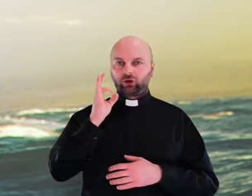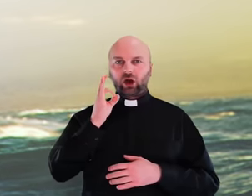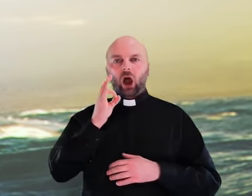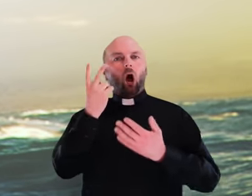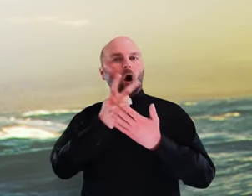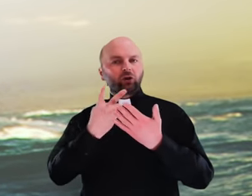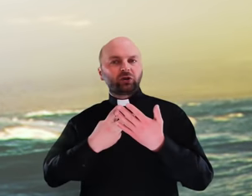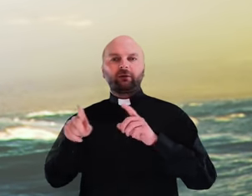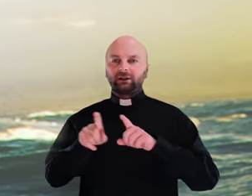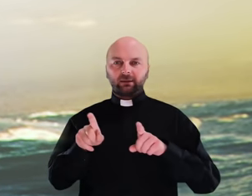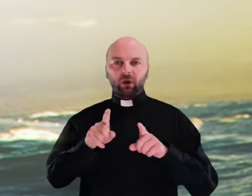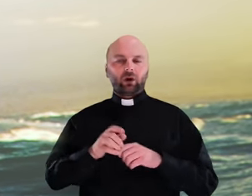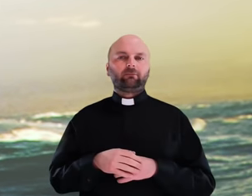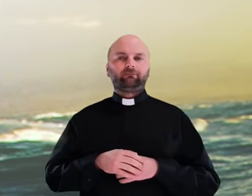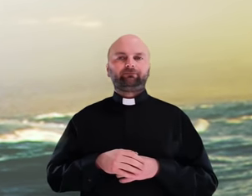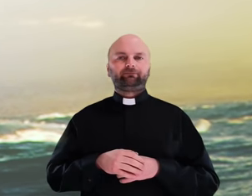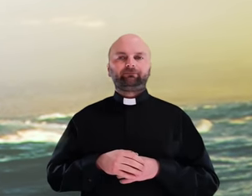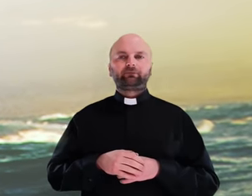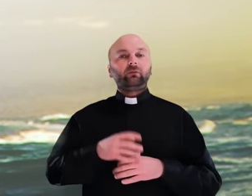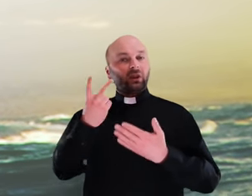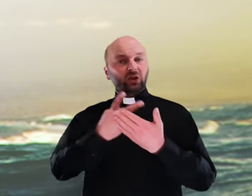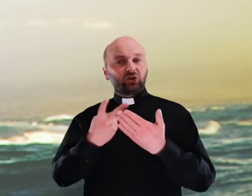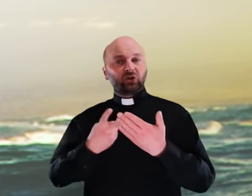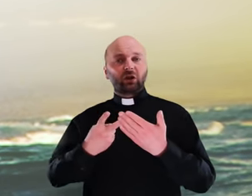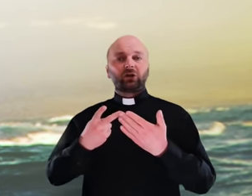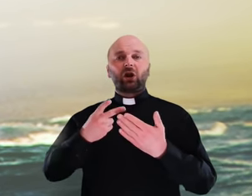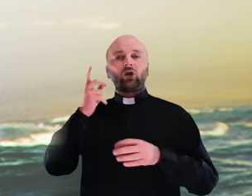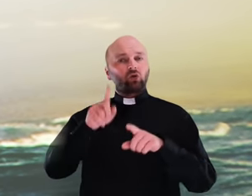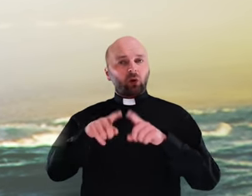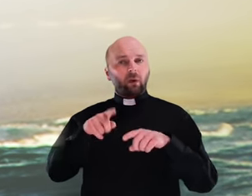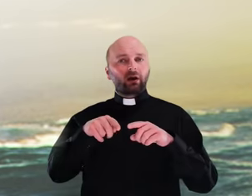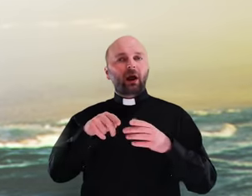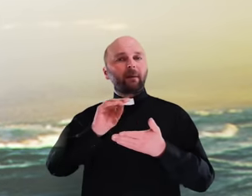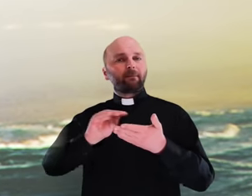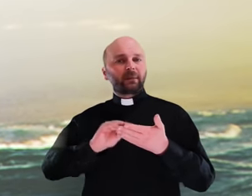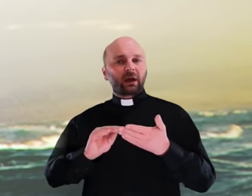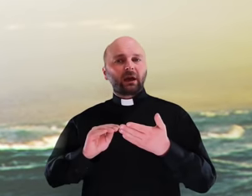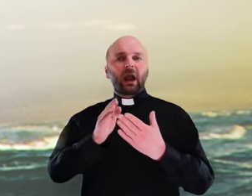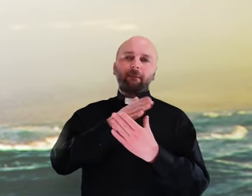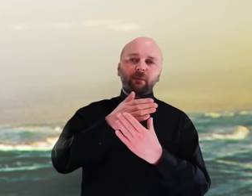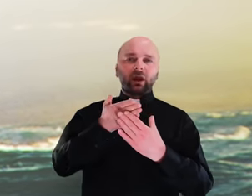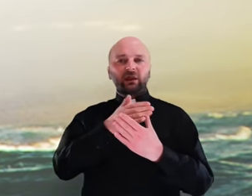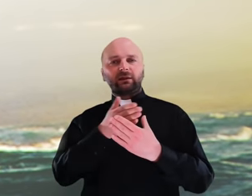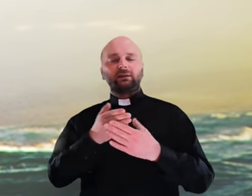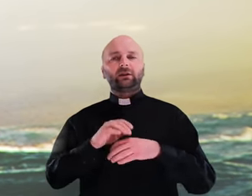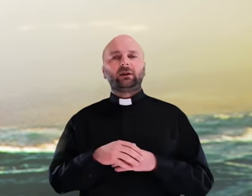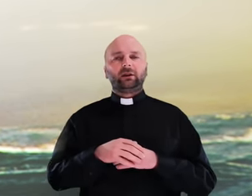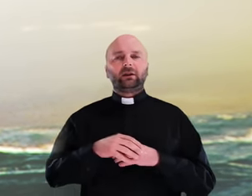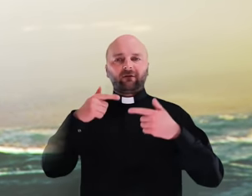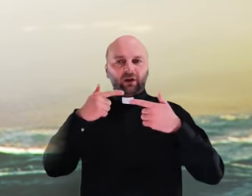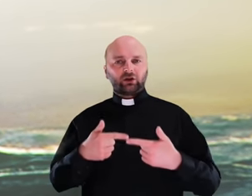potrafi czytać nie tylko zwykłe historie, ale również pomiędzy wierszami bajkowej historii, w